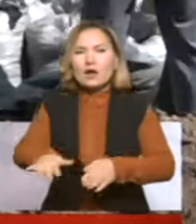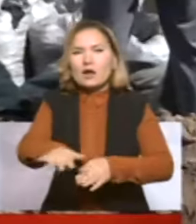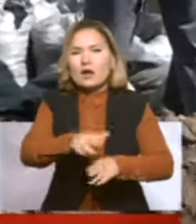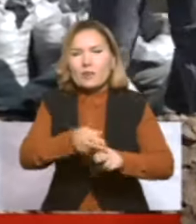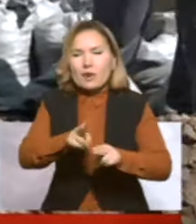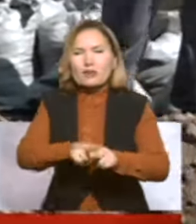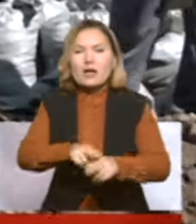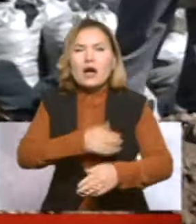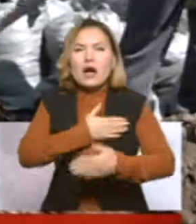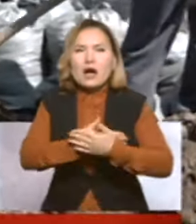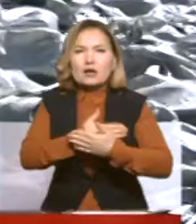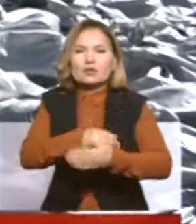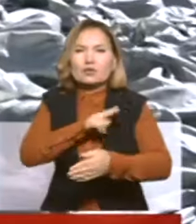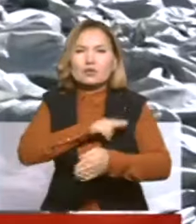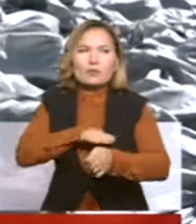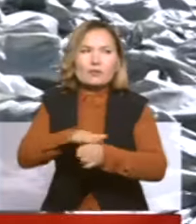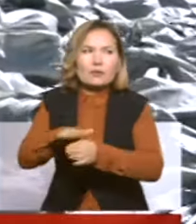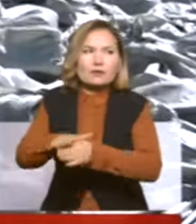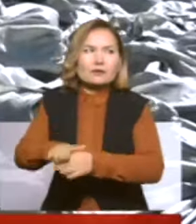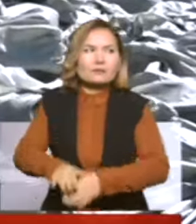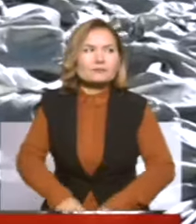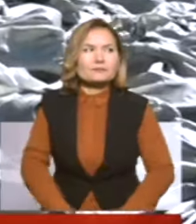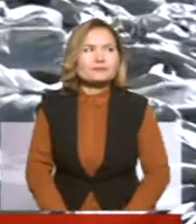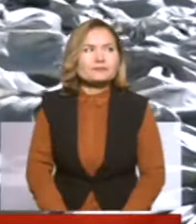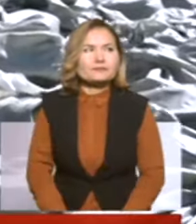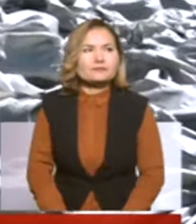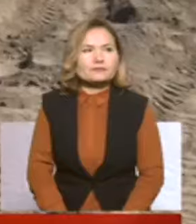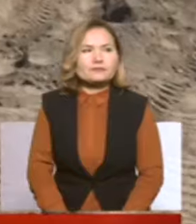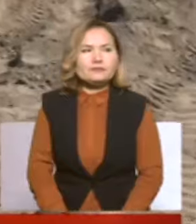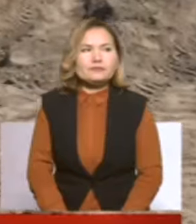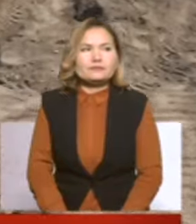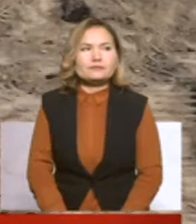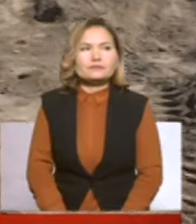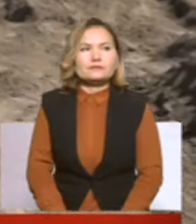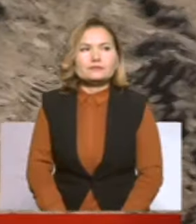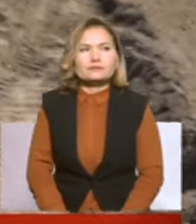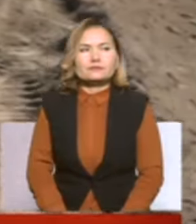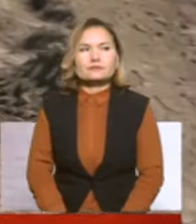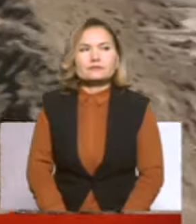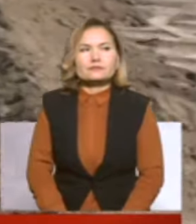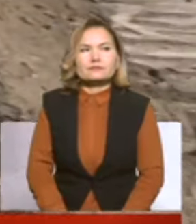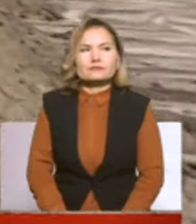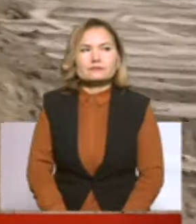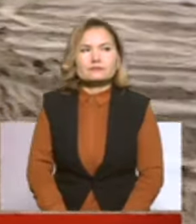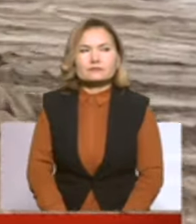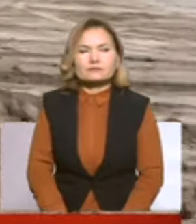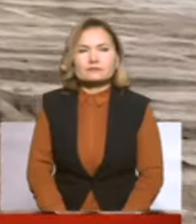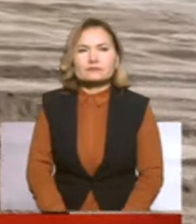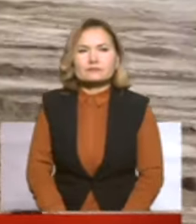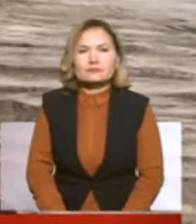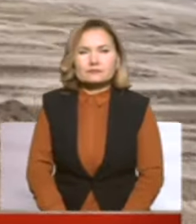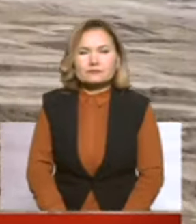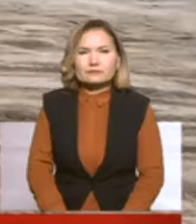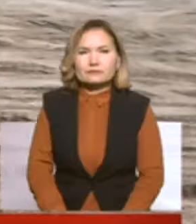аумақтарда қызу жұмыс жүріп жатыр. Шерхан Жамбулы, Есенбек Әкімбай, Аршын Ахмет, Ұлттық арна, Атырау облысынан.